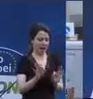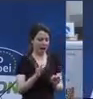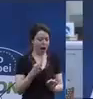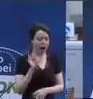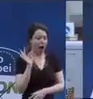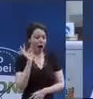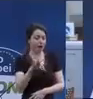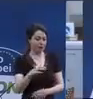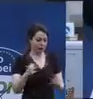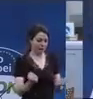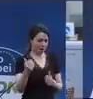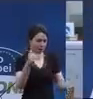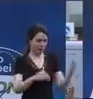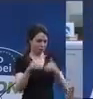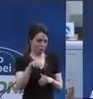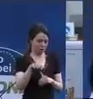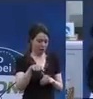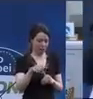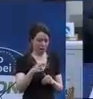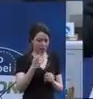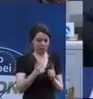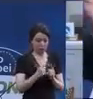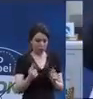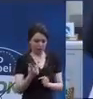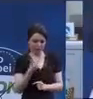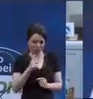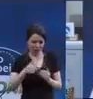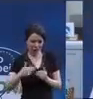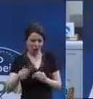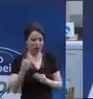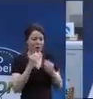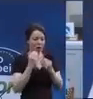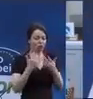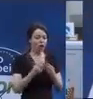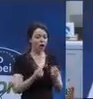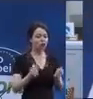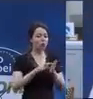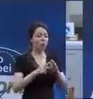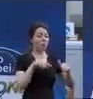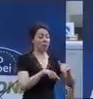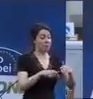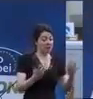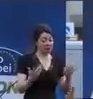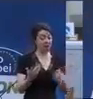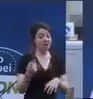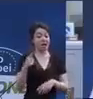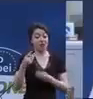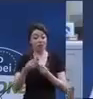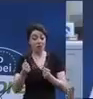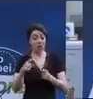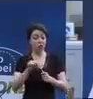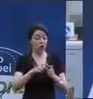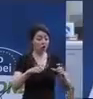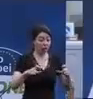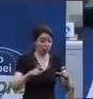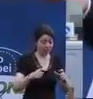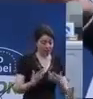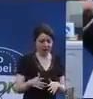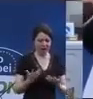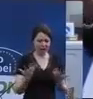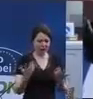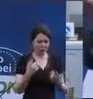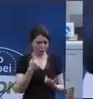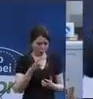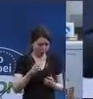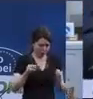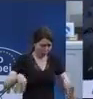punto che se la campagna elettorale dura per altri tre giorni la meloni ha risolto il problema di immigrazione oggi ha fatto la Social Card ieri ha fatto lista o non c'è un